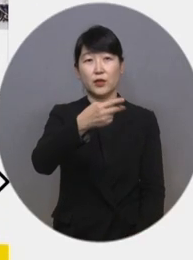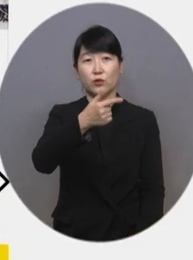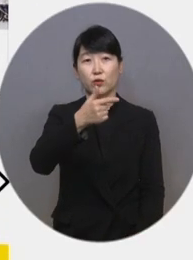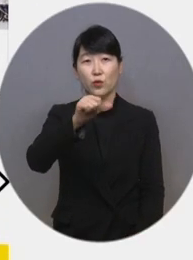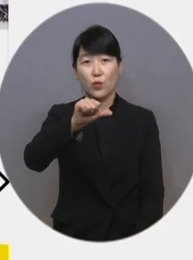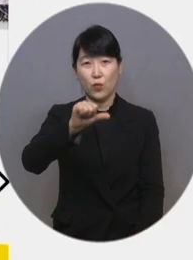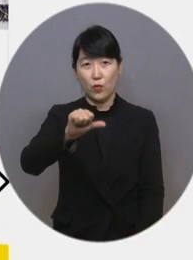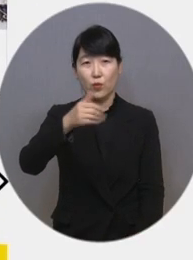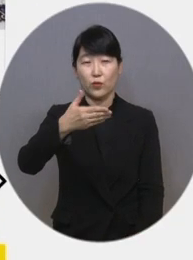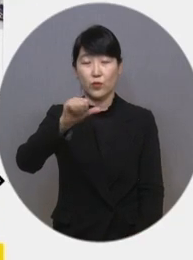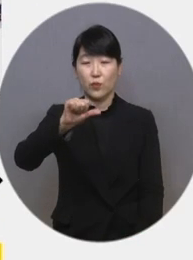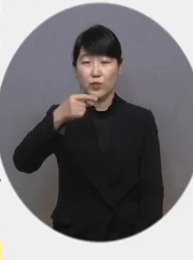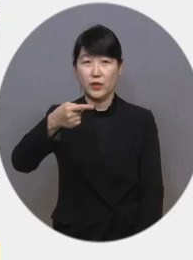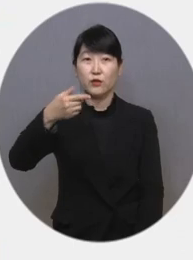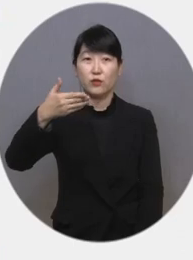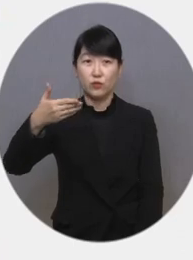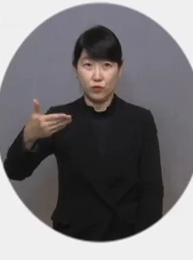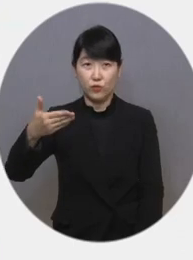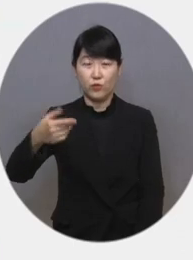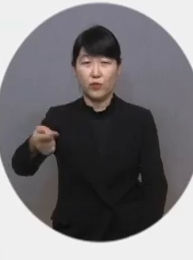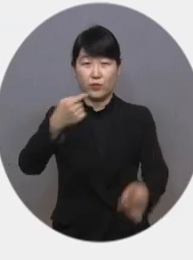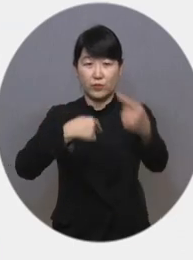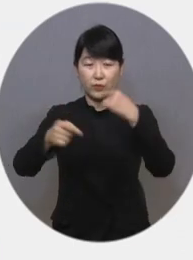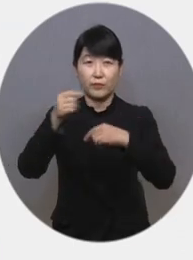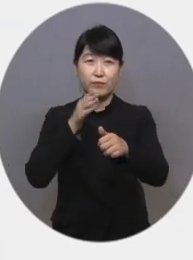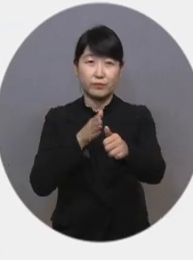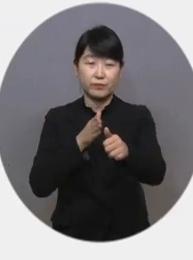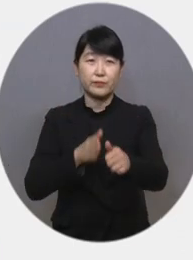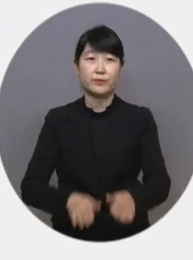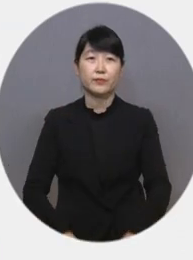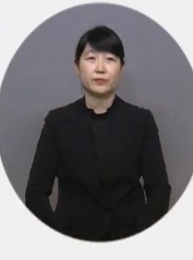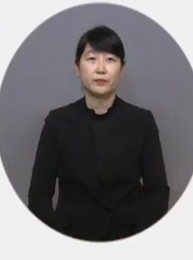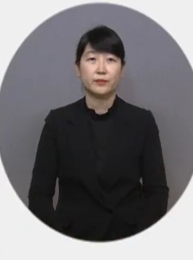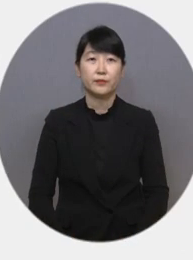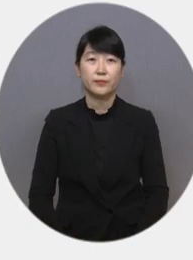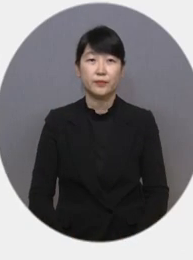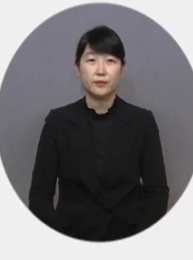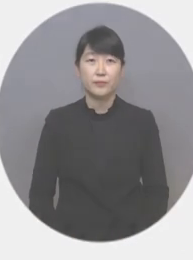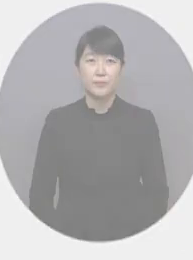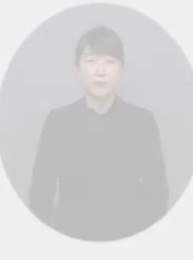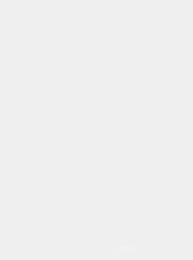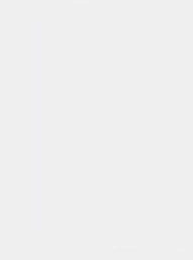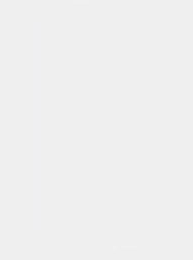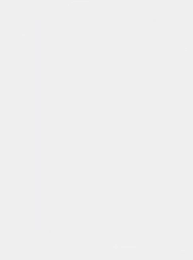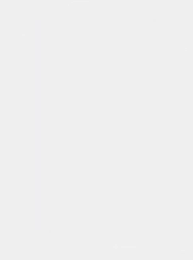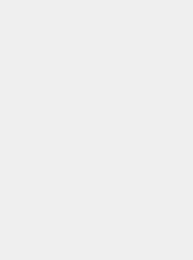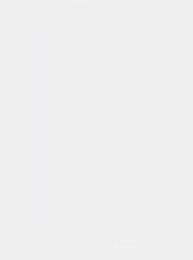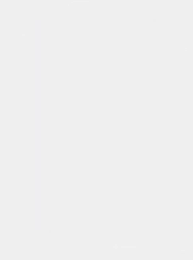전화번호 02-2655-9519로 많은 제보 바랍니다.